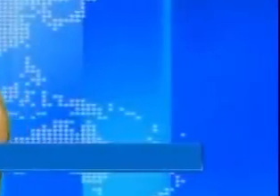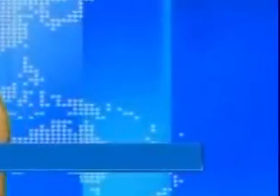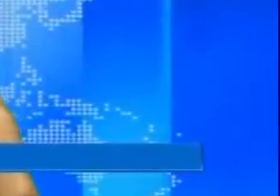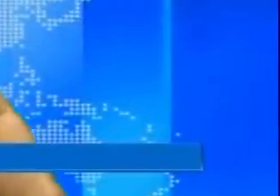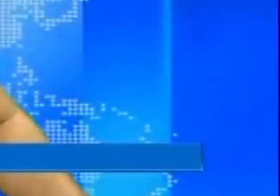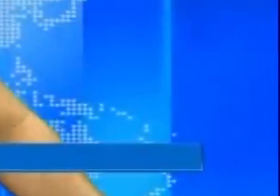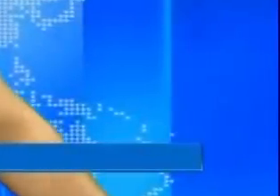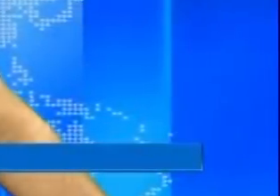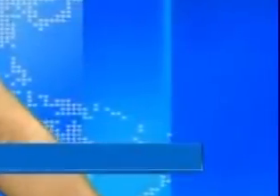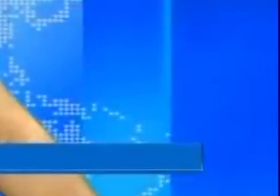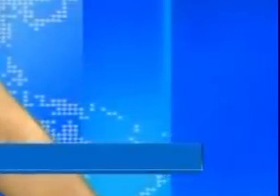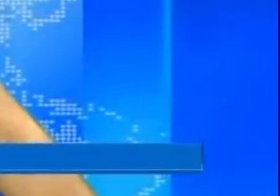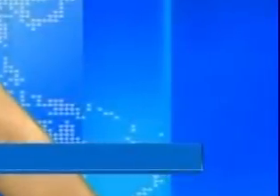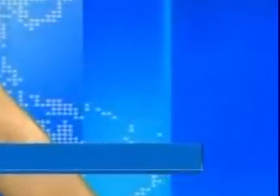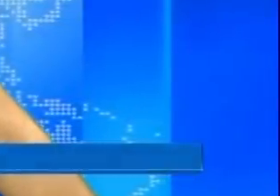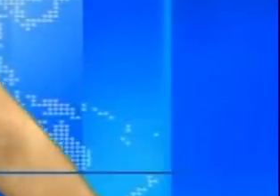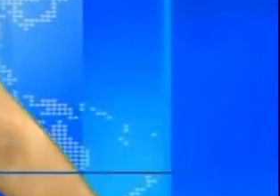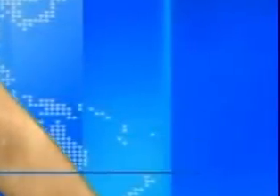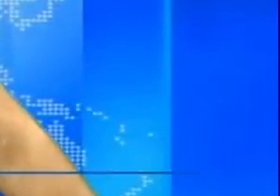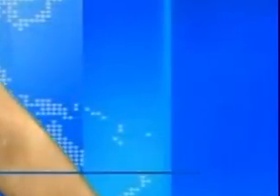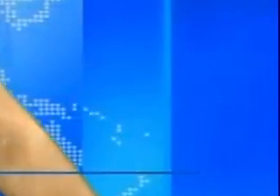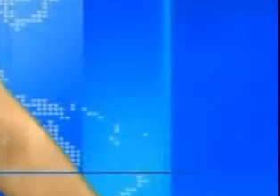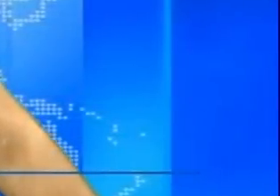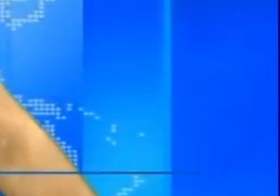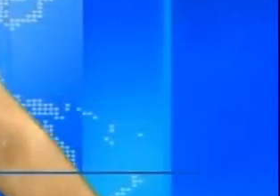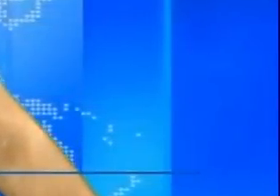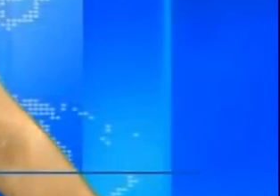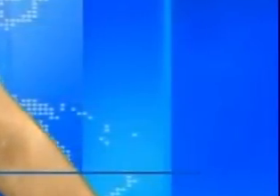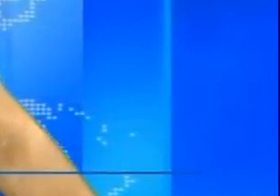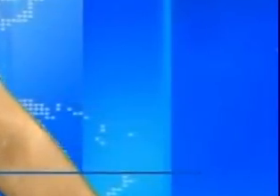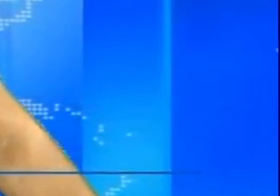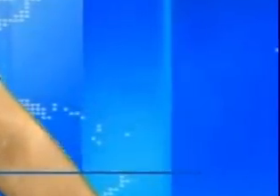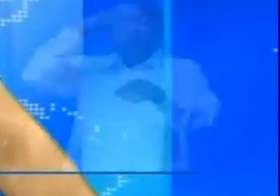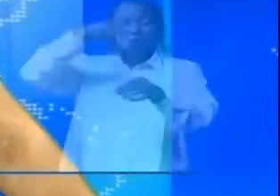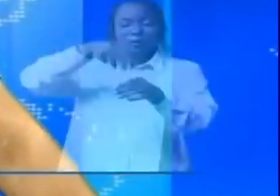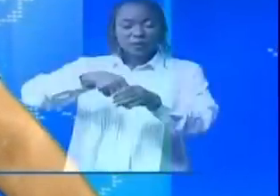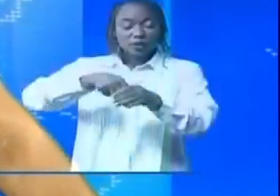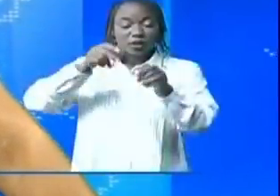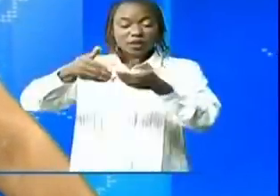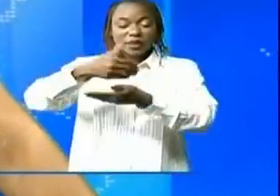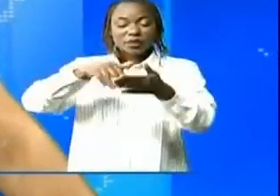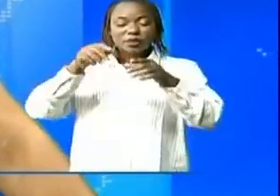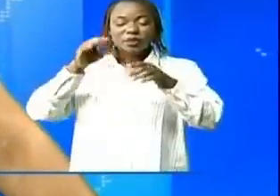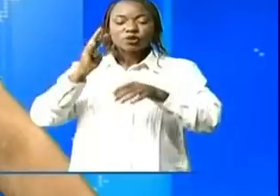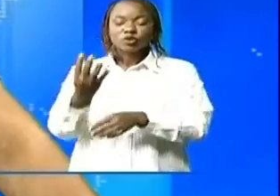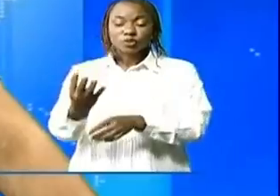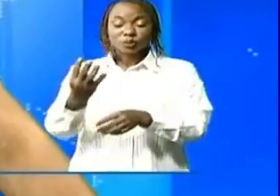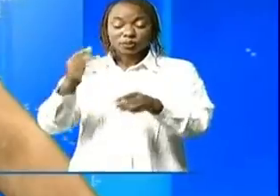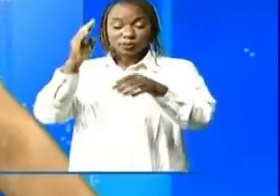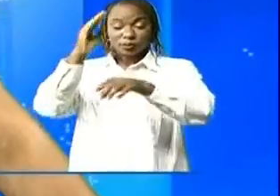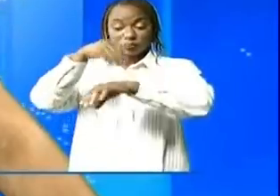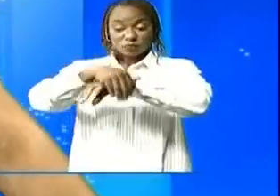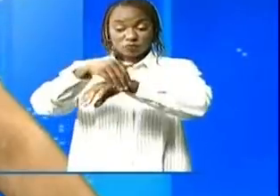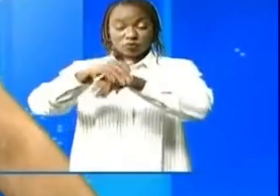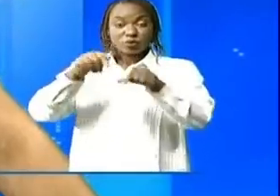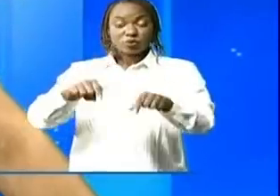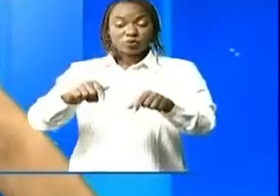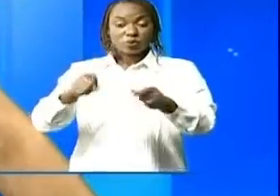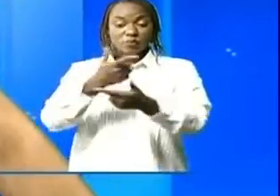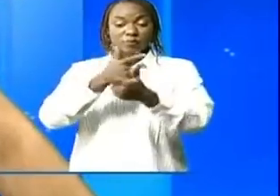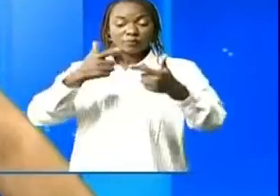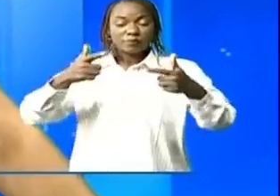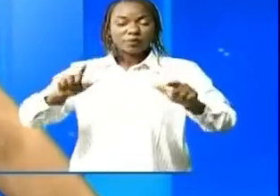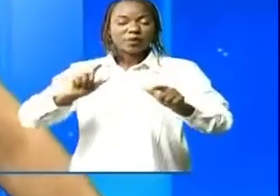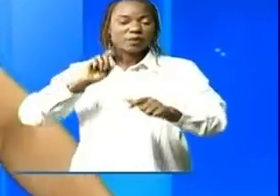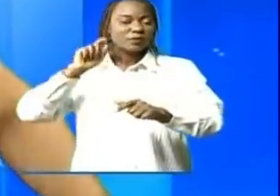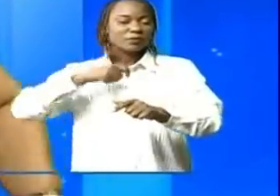le ministre des Hydrocarbures, Didier Boudimbou, est rentré chez lui ce jeudi soir après quelques heures passées aux installations de l'ANR où